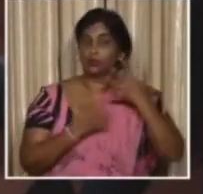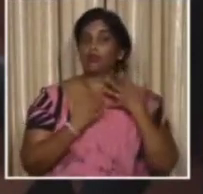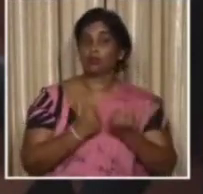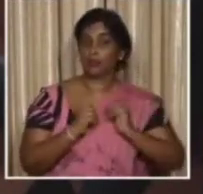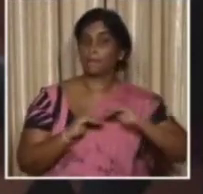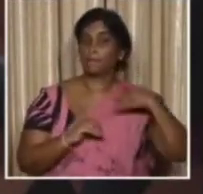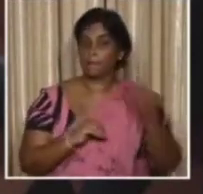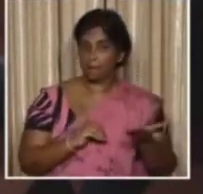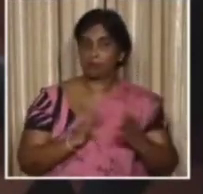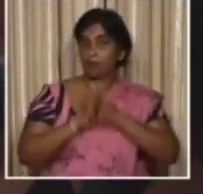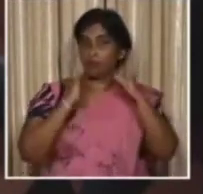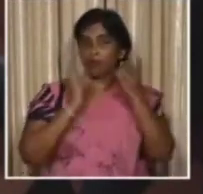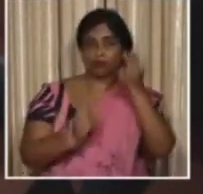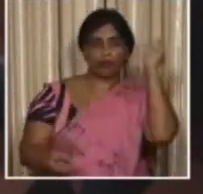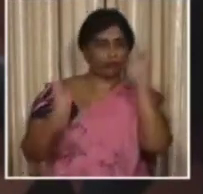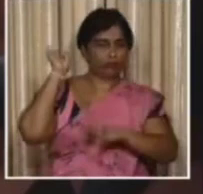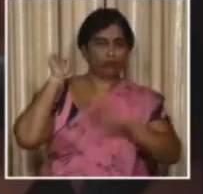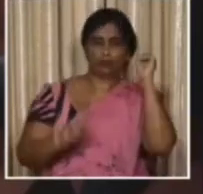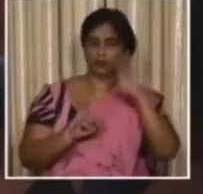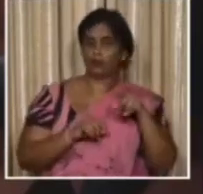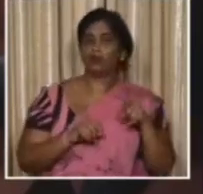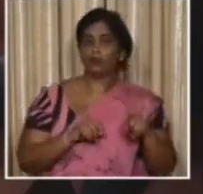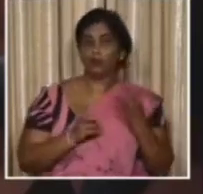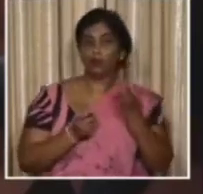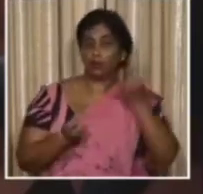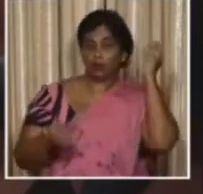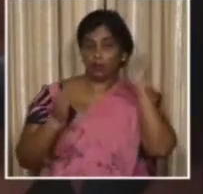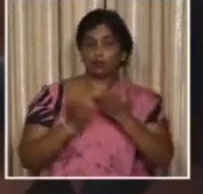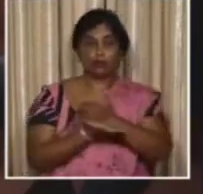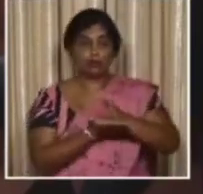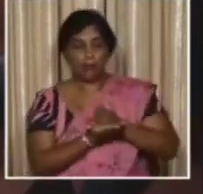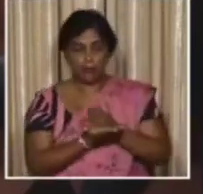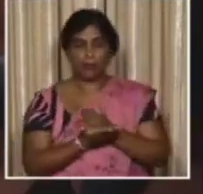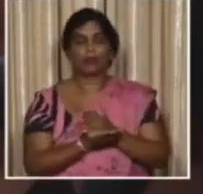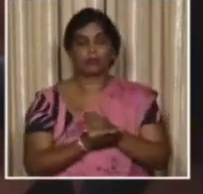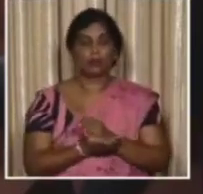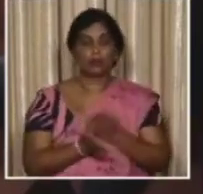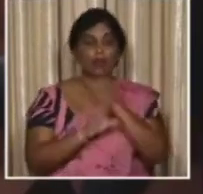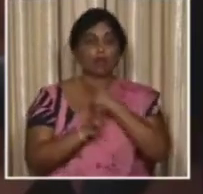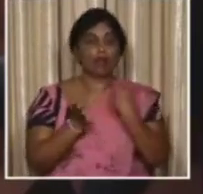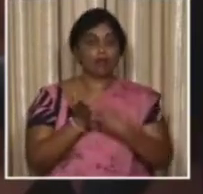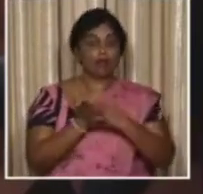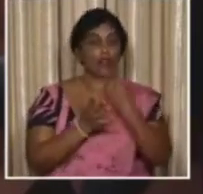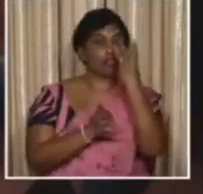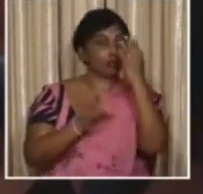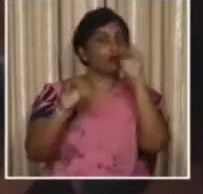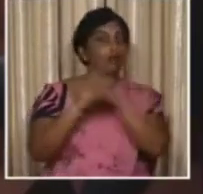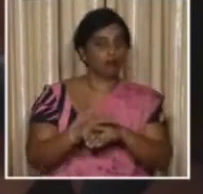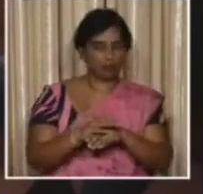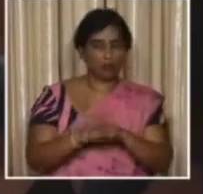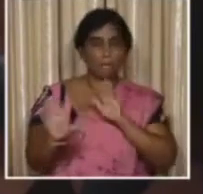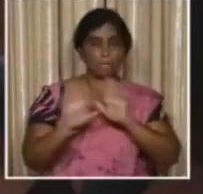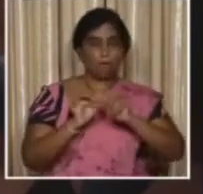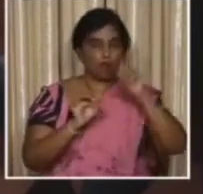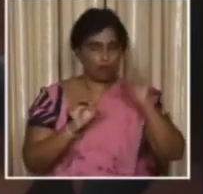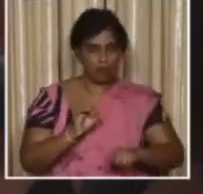ලැබුණාට පසුව විශාල මුදල් කන්දරාවක් එන්න පටන් ගත්තා. ඒ මුදල් කන්දරාව බෙදා ගන්න Eka kala ke rana tunggal tunggu dene kitiya pala kamandali mata